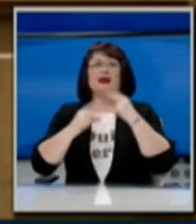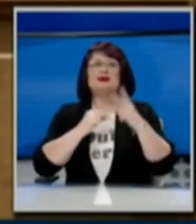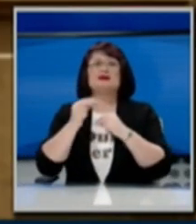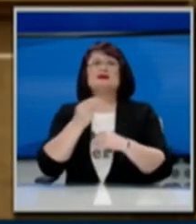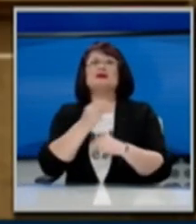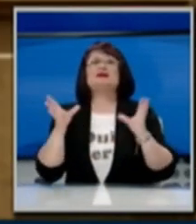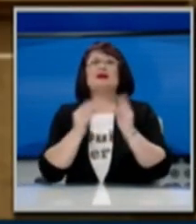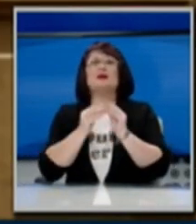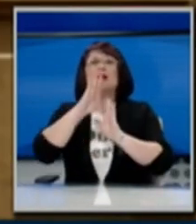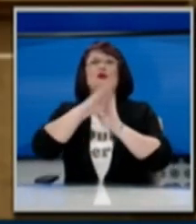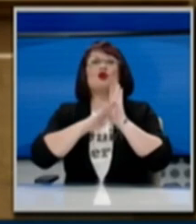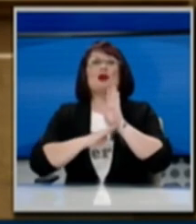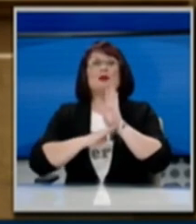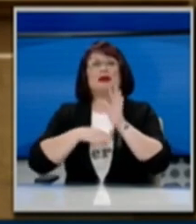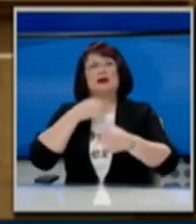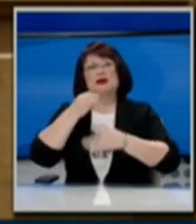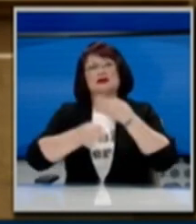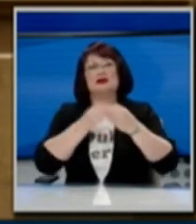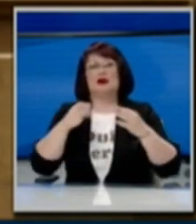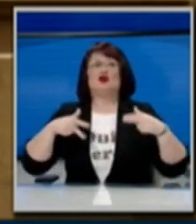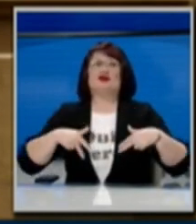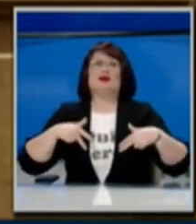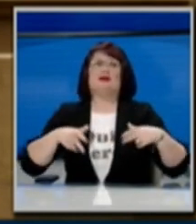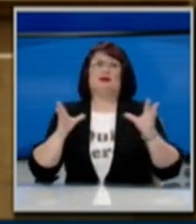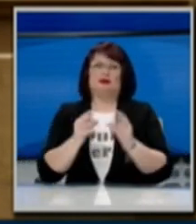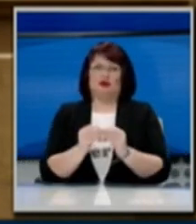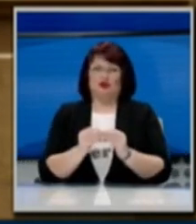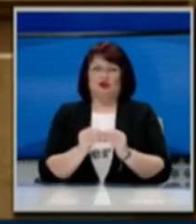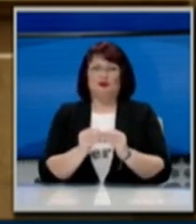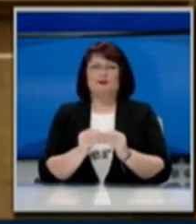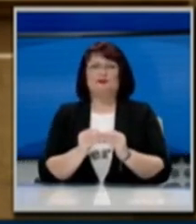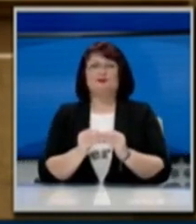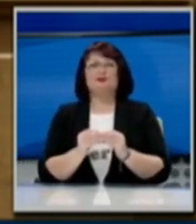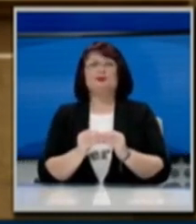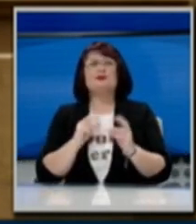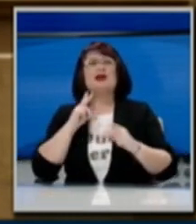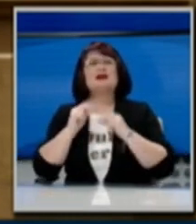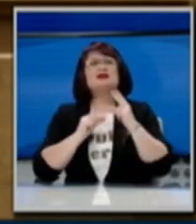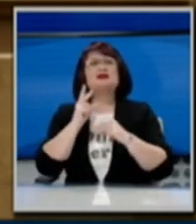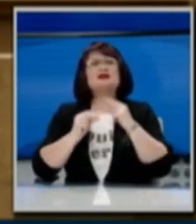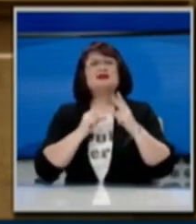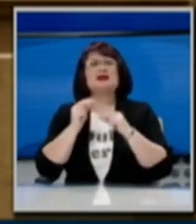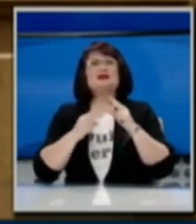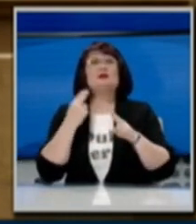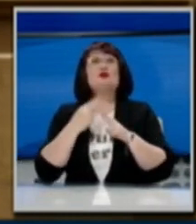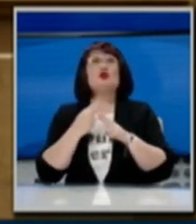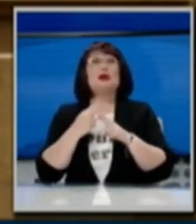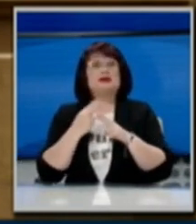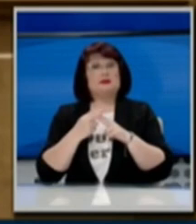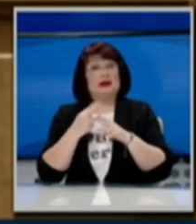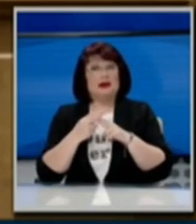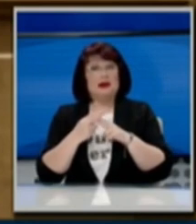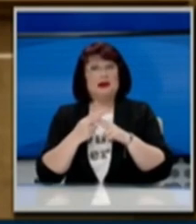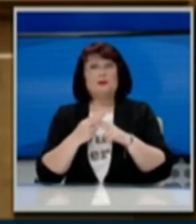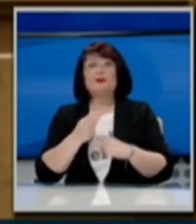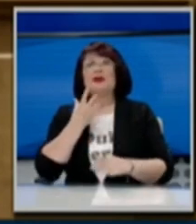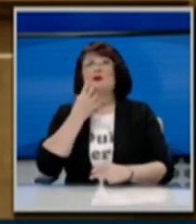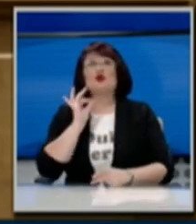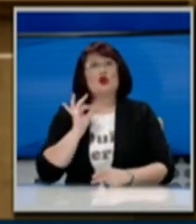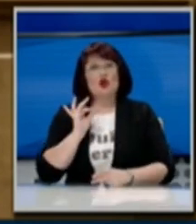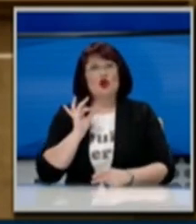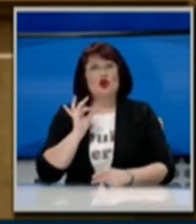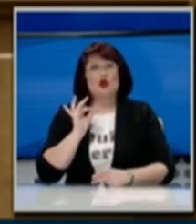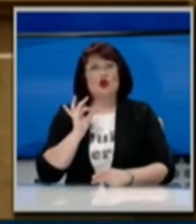των προγραμματικών δηλώσεων της κυβέρνησης, μια συζήτησης εξαιρετικά σημαντικής, γιατί αφορά